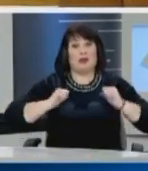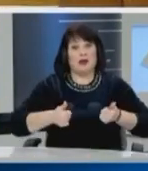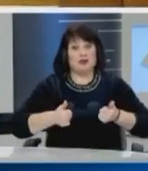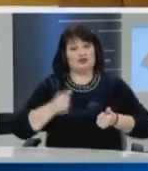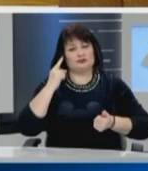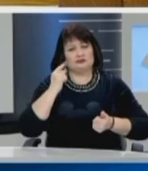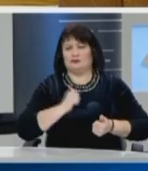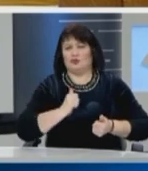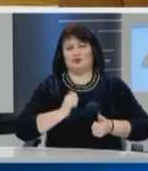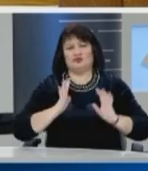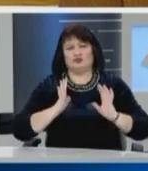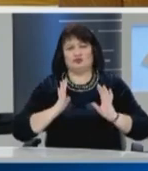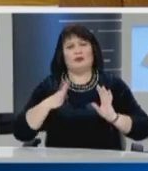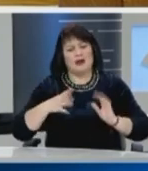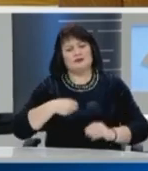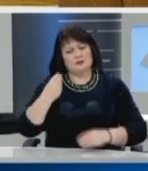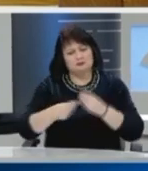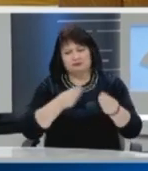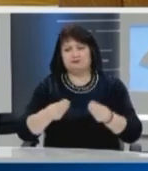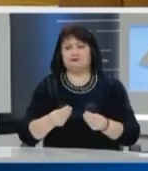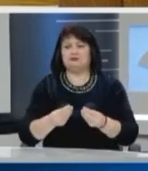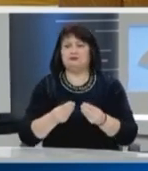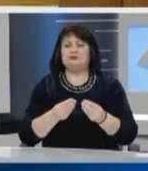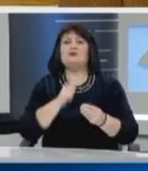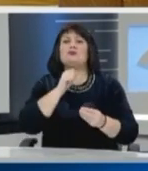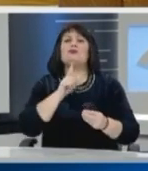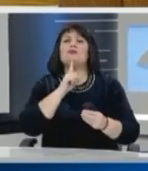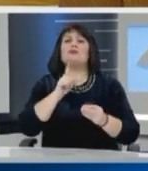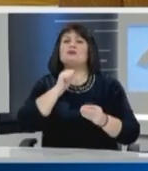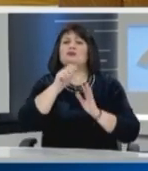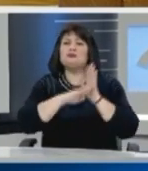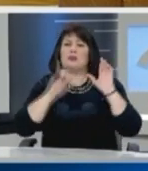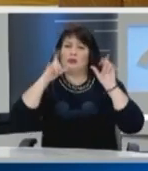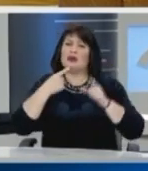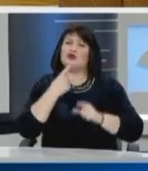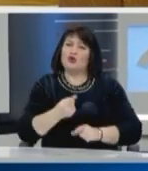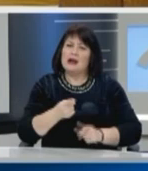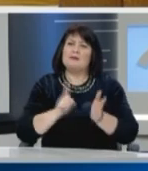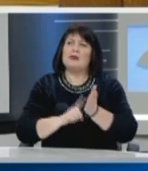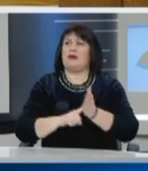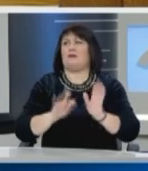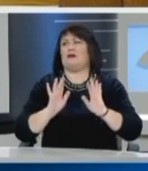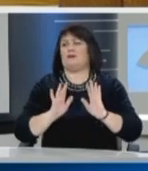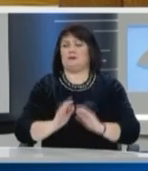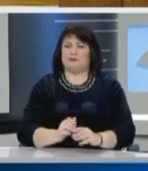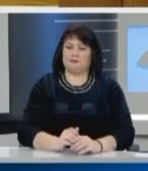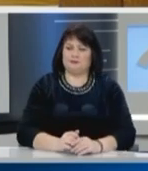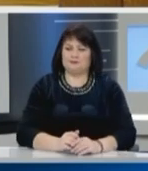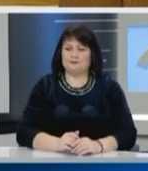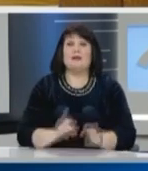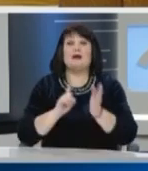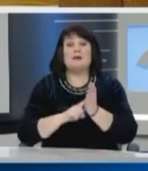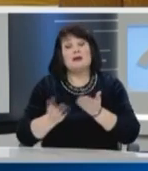θάρρος και θέλησα να τις μοιραστώ έτσι όπως το Σύνταγμα και η ίδια Δημοκρατία επιτάσσει, με αυτούς που